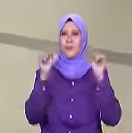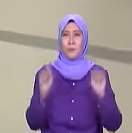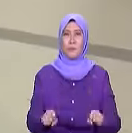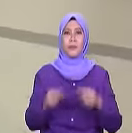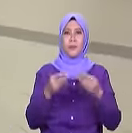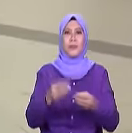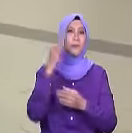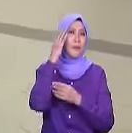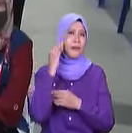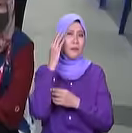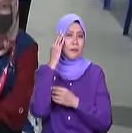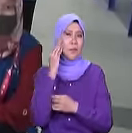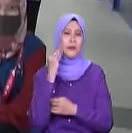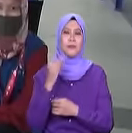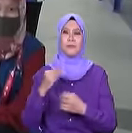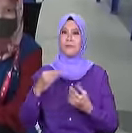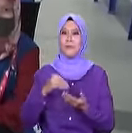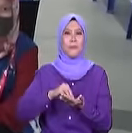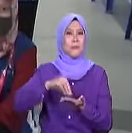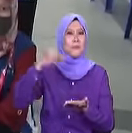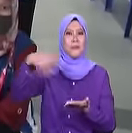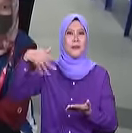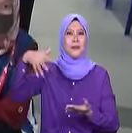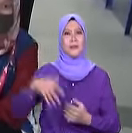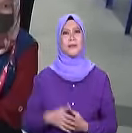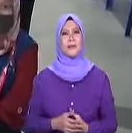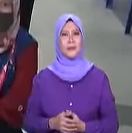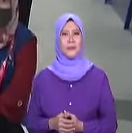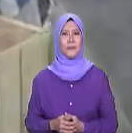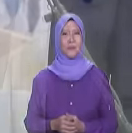memberikan pengalaman berharga yang amat bernilai.